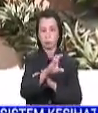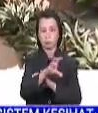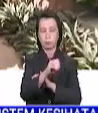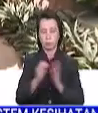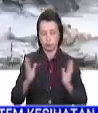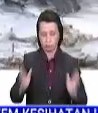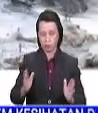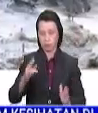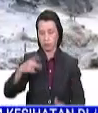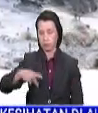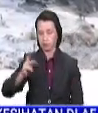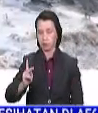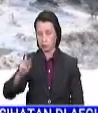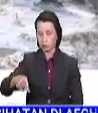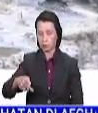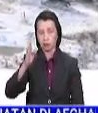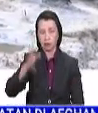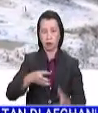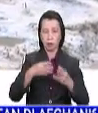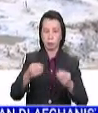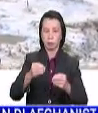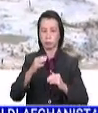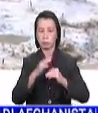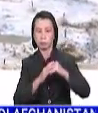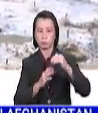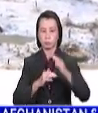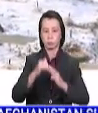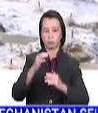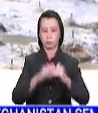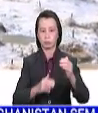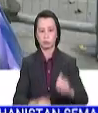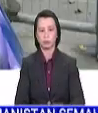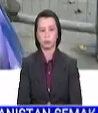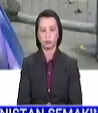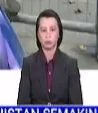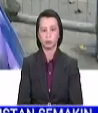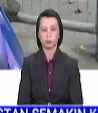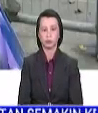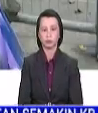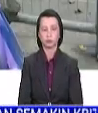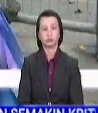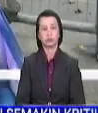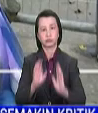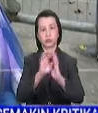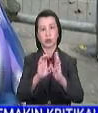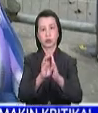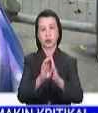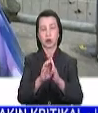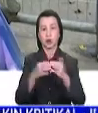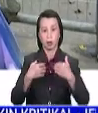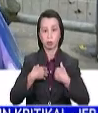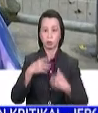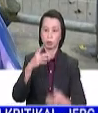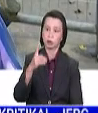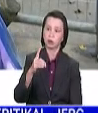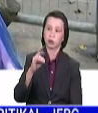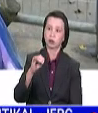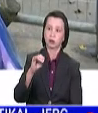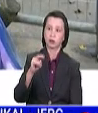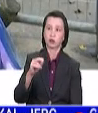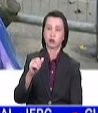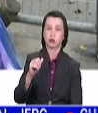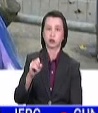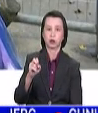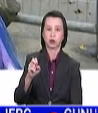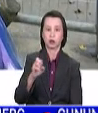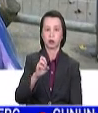pipi juga diyakini akan memberi keseimbangan itu antaranya dainishou ecounterp jadi lainnya